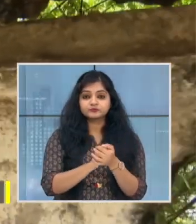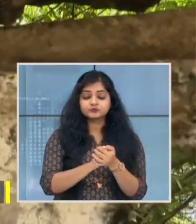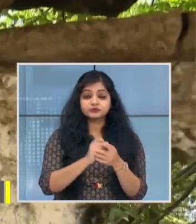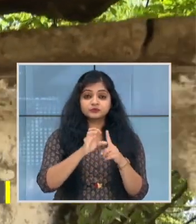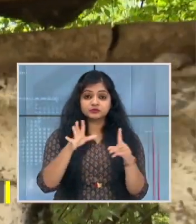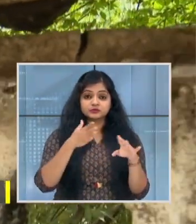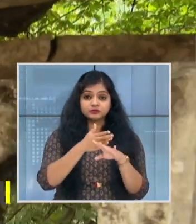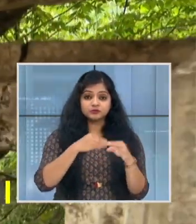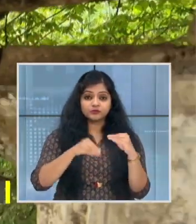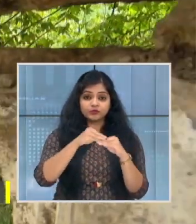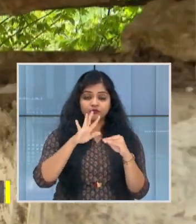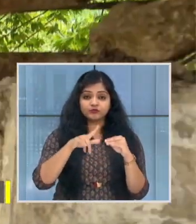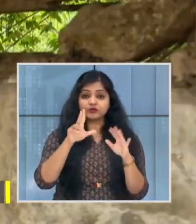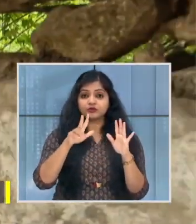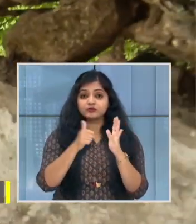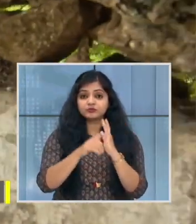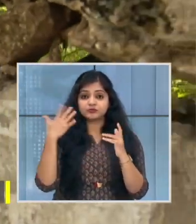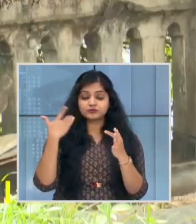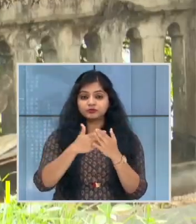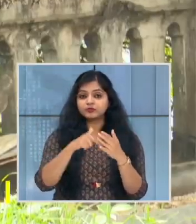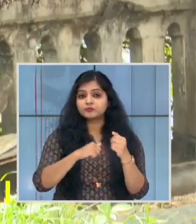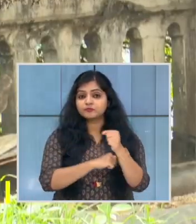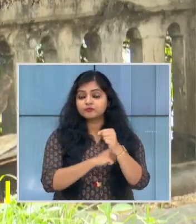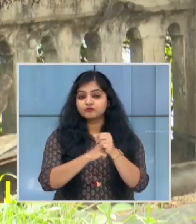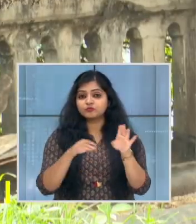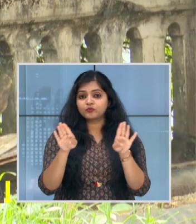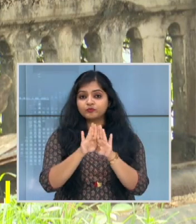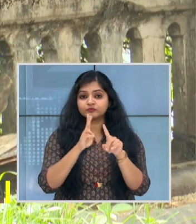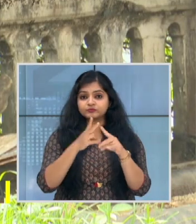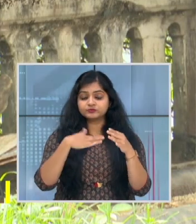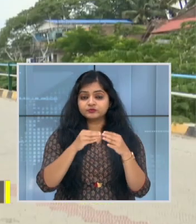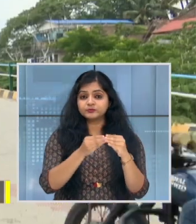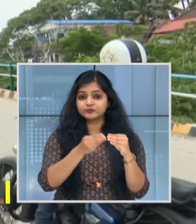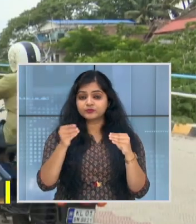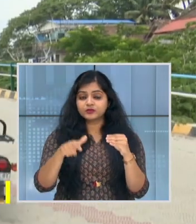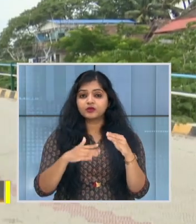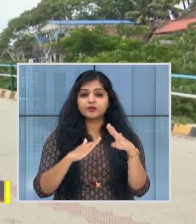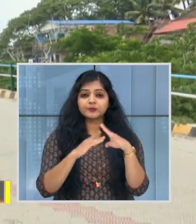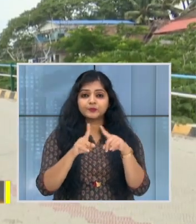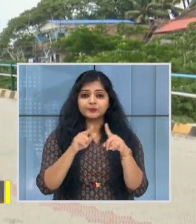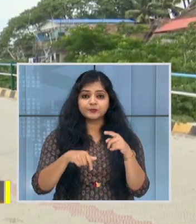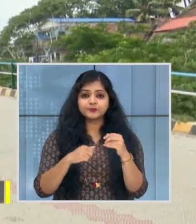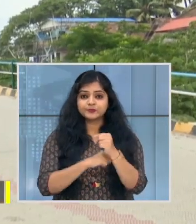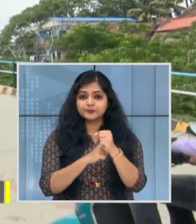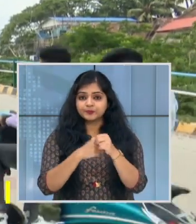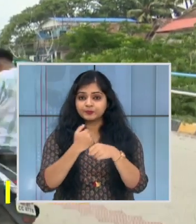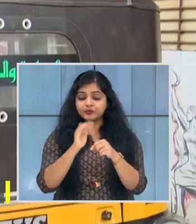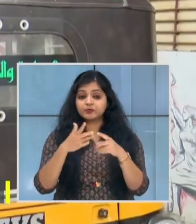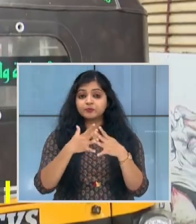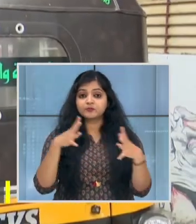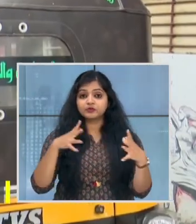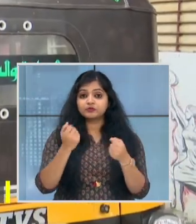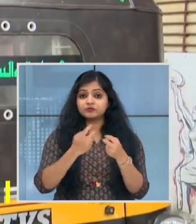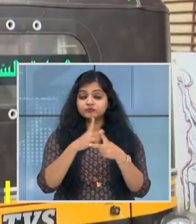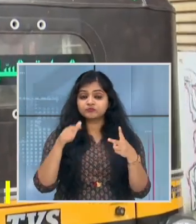അപകടാവസ്ഥ കണക്കിലെടുത്ത് 8 പാലം അടച്ചിട്ടിരിക്കുകയാണ്. സമീപത്ത് താൽക്കാലിക പാലം പണിഞ്ഞെങ്കിലും വലിയ വാഹനങ്ങൾക്ക് സഞ്ചരിക്കാൻ അനുമതിയില്ല.